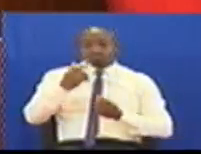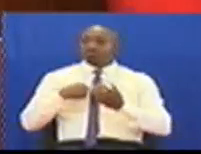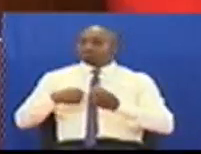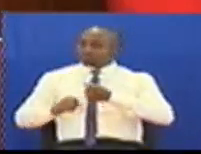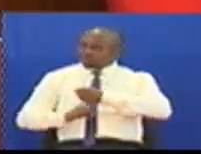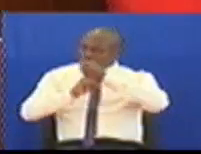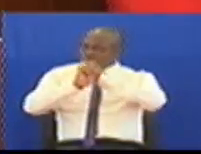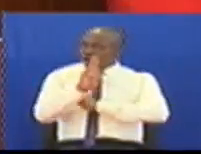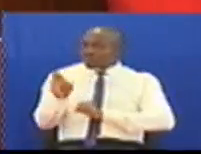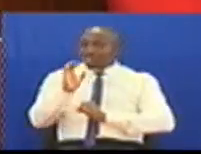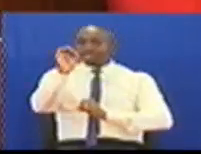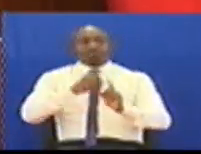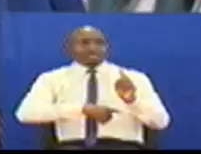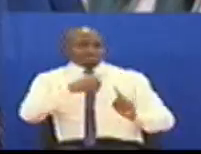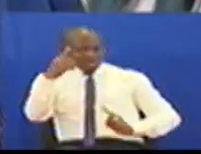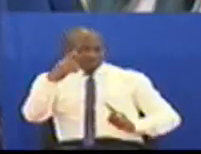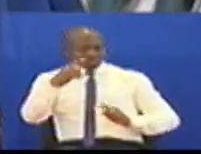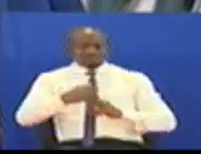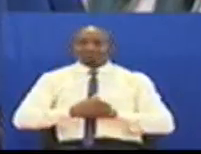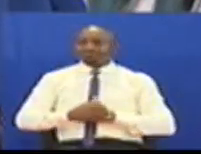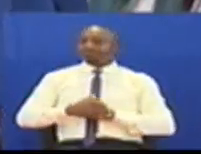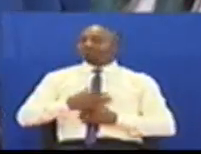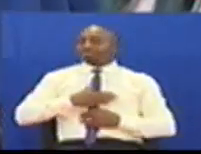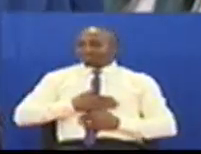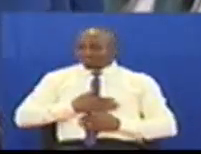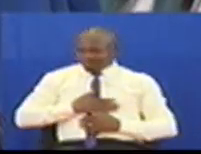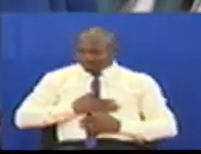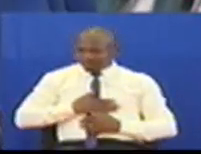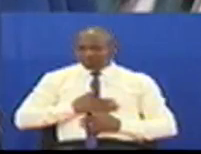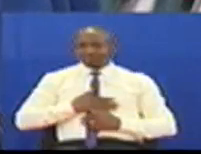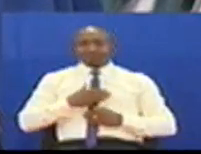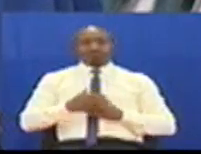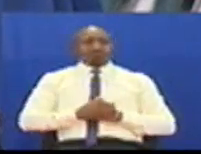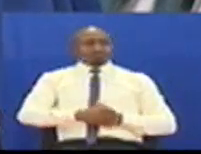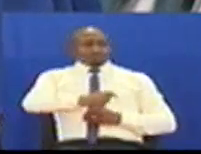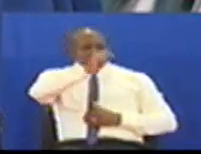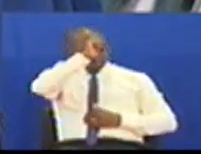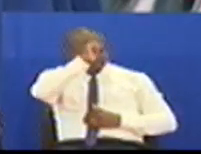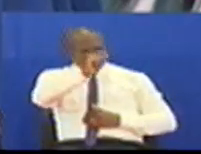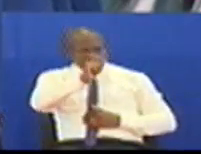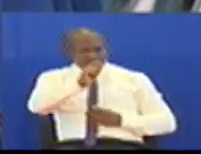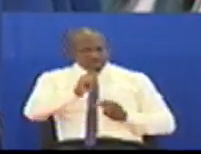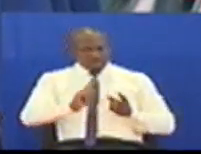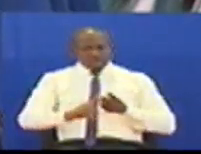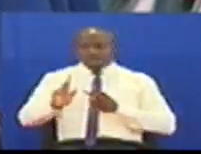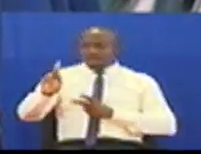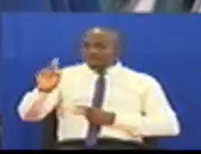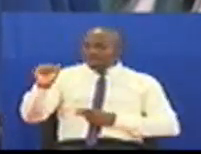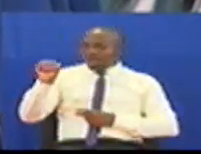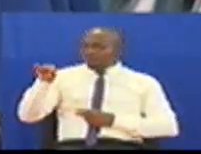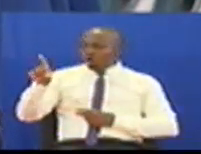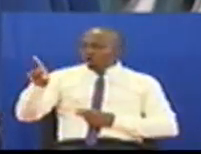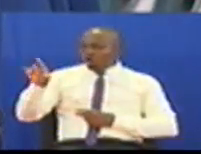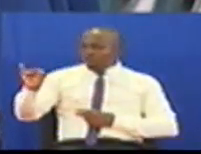kwa 100%. Asante sana. Mheshimiwa Bona Kamoli atafuatiwa